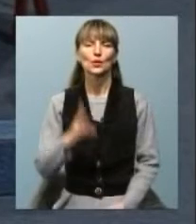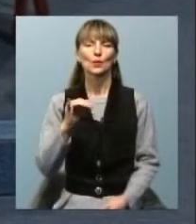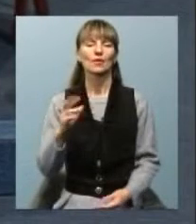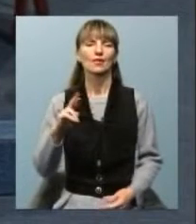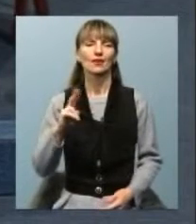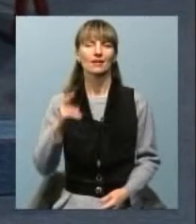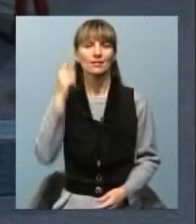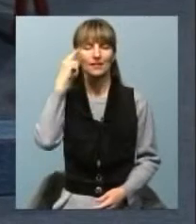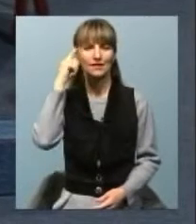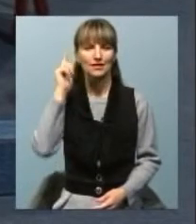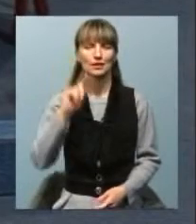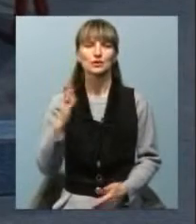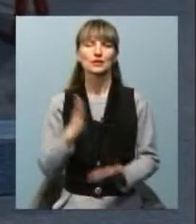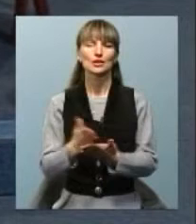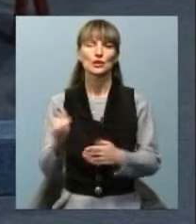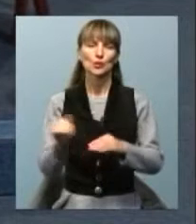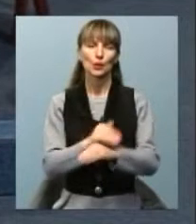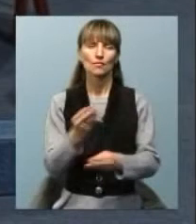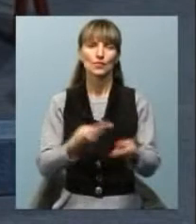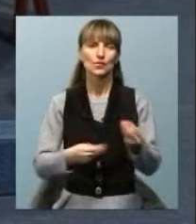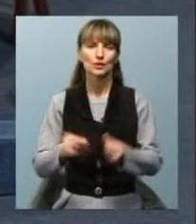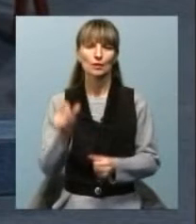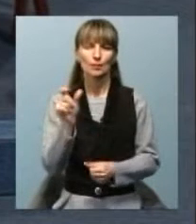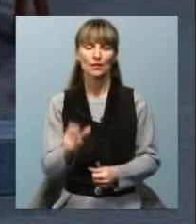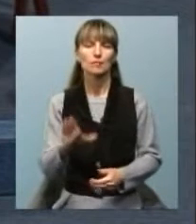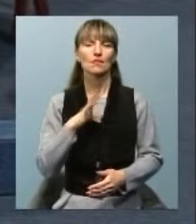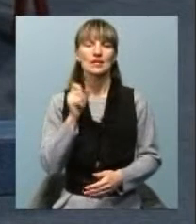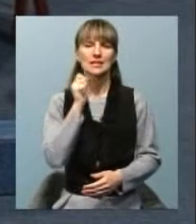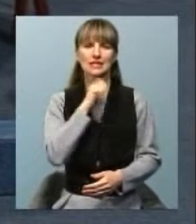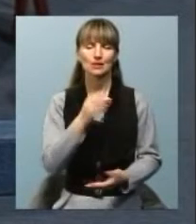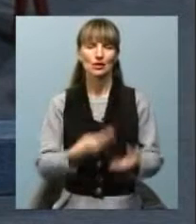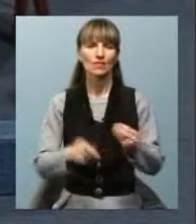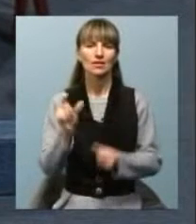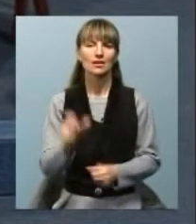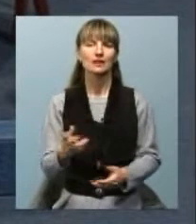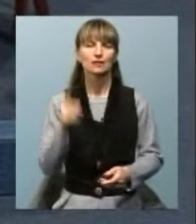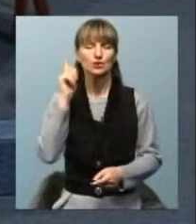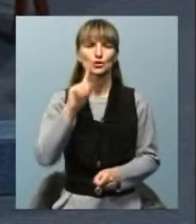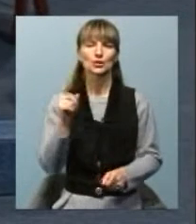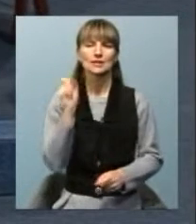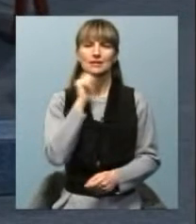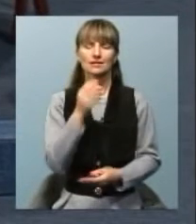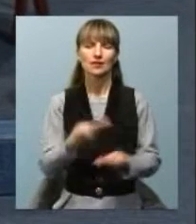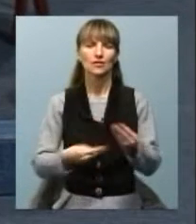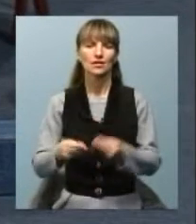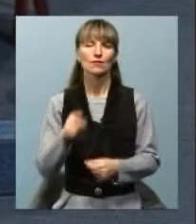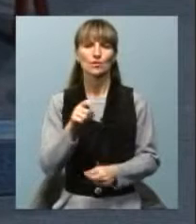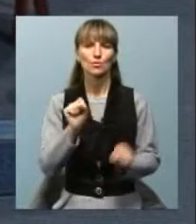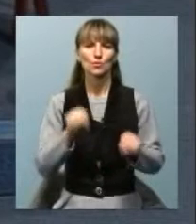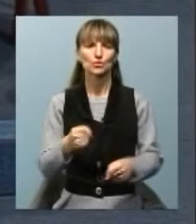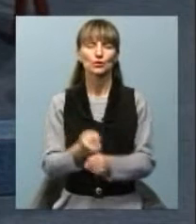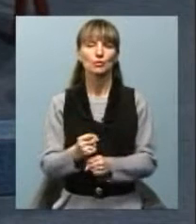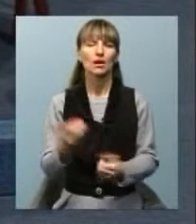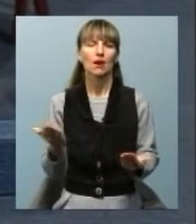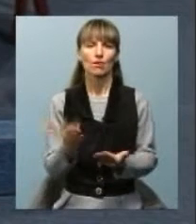Як нам відомо, що бувають добрі чарівники, а бувають і злі чарівники. Як ти вважаєш, а що злі чаклуни, чарівники вони можуть